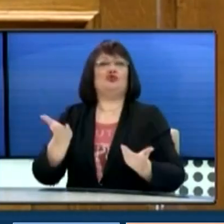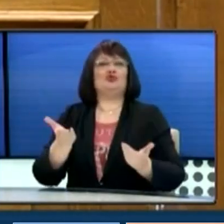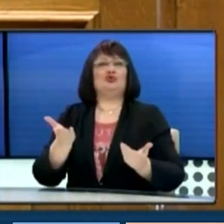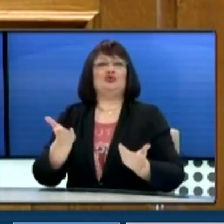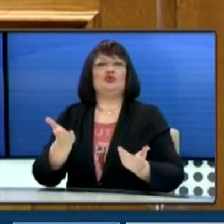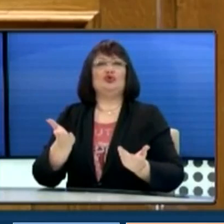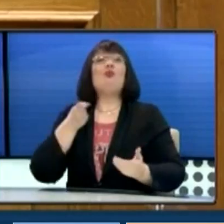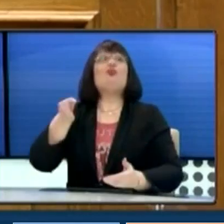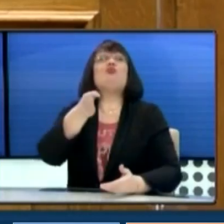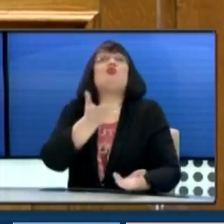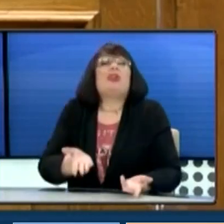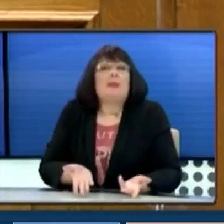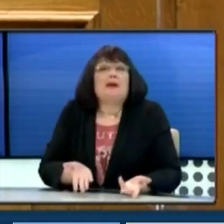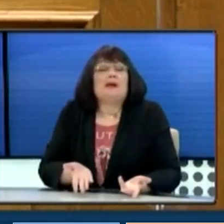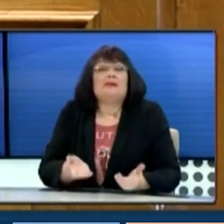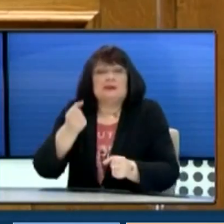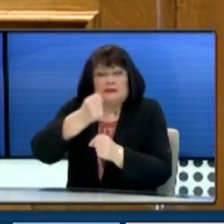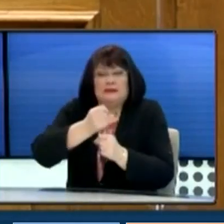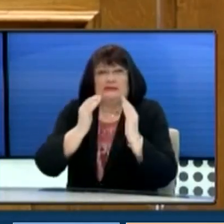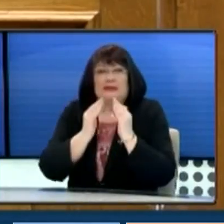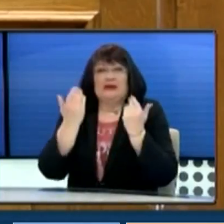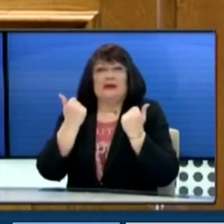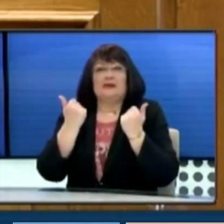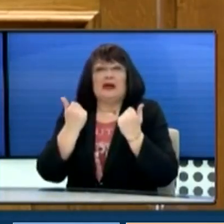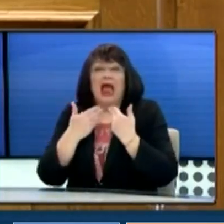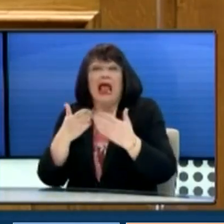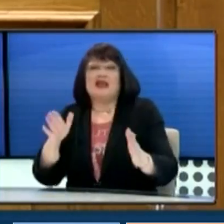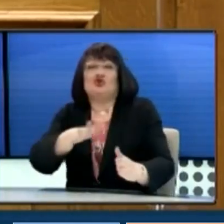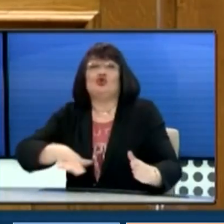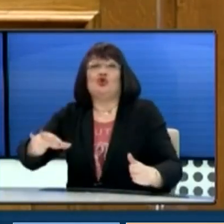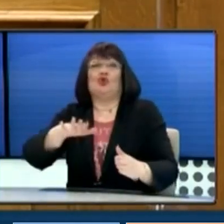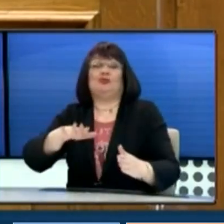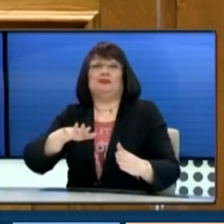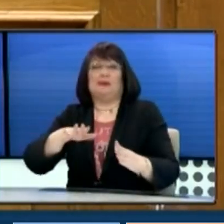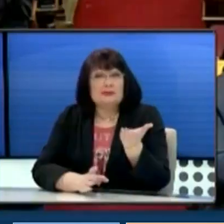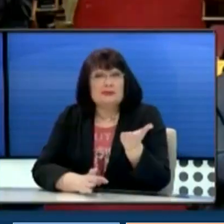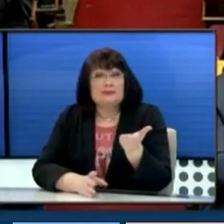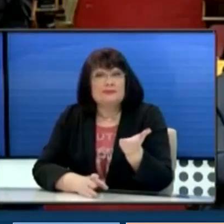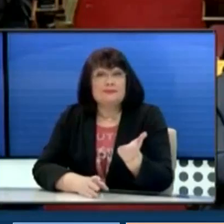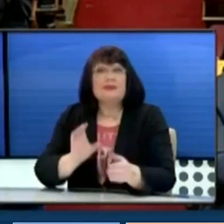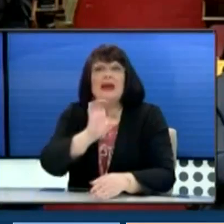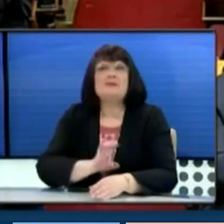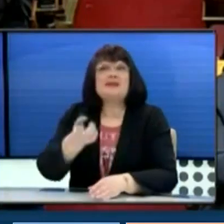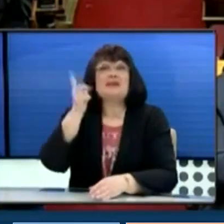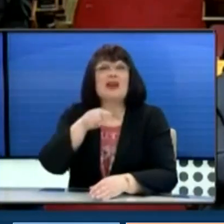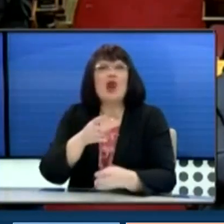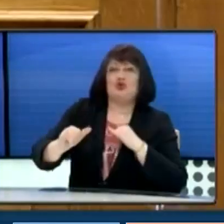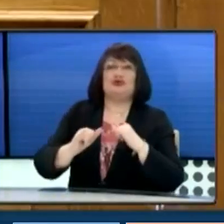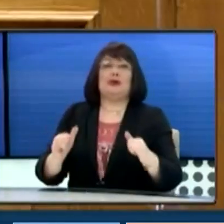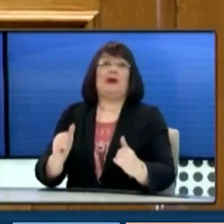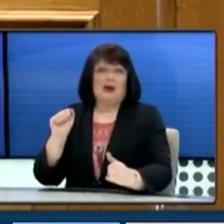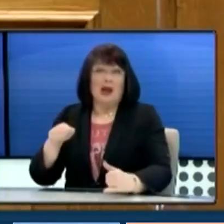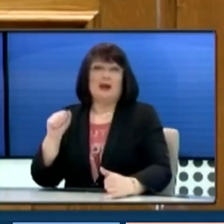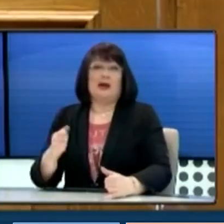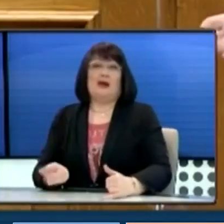το ερώτημα είναι να βγουν πάνε πού, αφού δεν μπορούν να πάνε να καθίσουν σε ένα ανοιχτό χώρο, με αποστάσεις, με μέτρα. Με μέτρα,